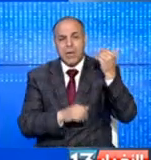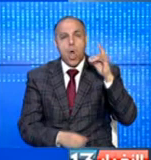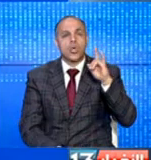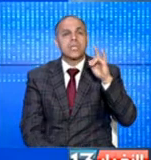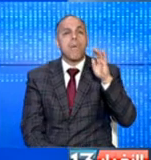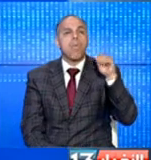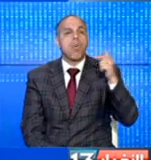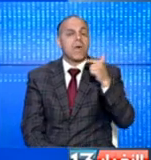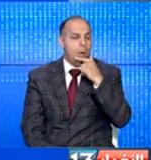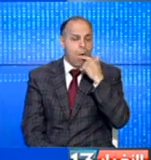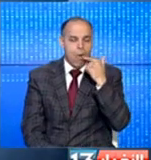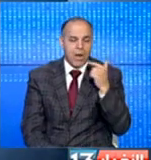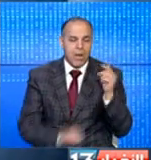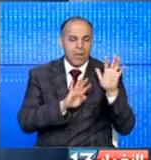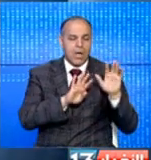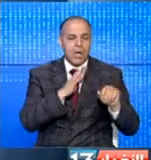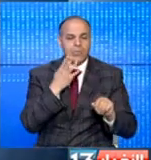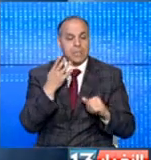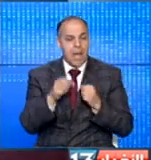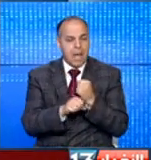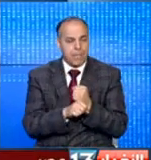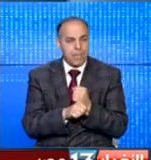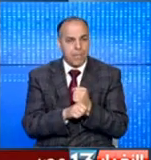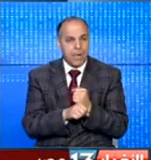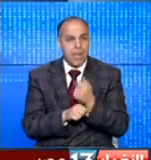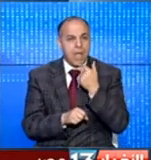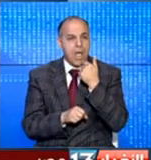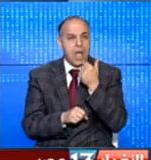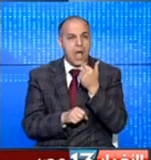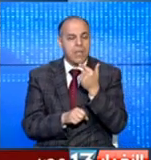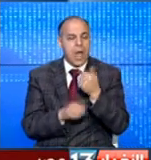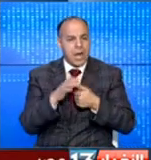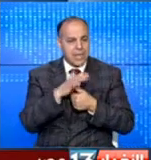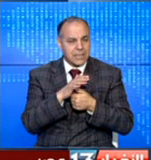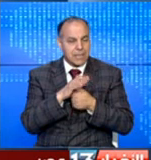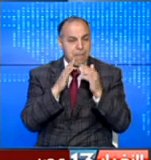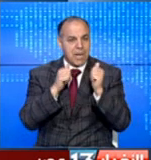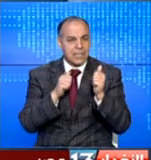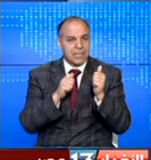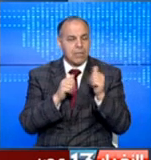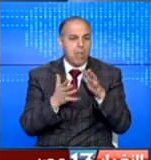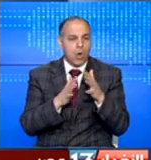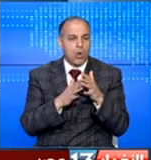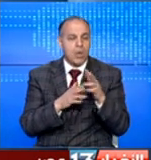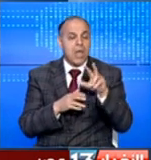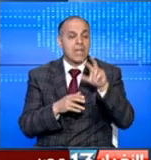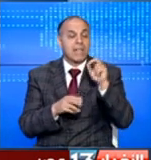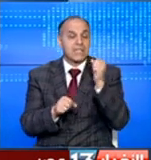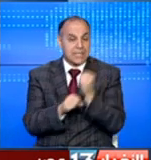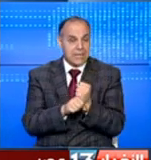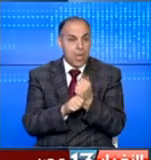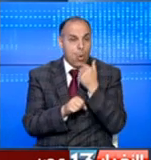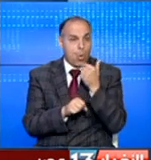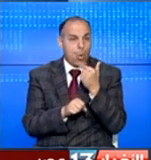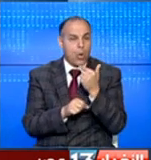حسني مبارك عن عمر ناهز 94 عاما. مبارك كان تولى رئاسة مصر لما يقارب 3 عقود